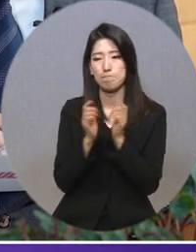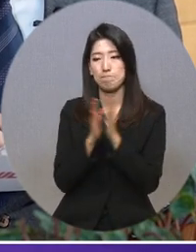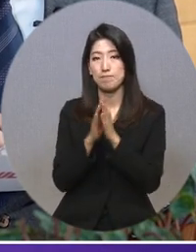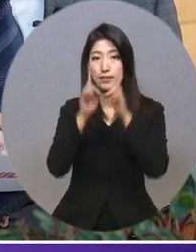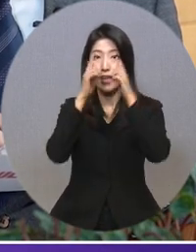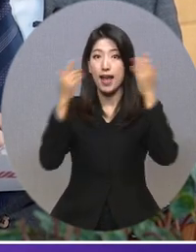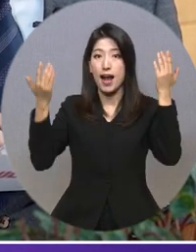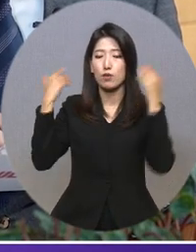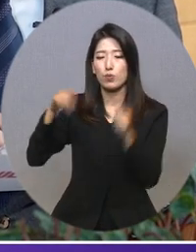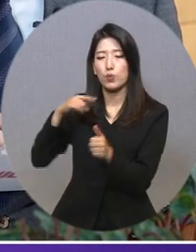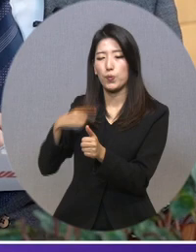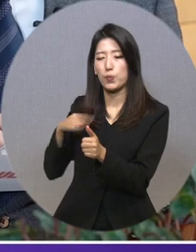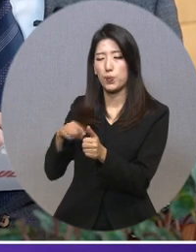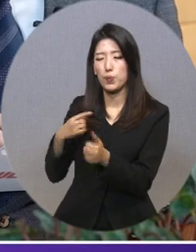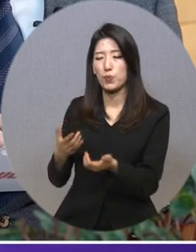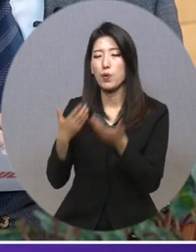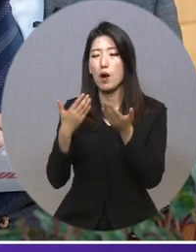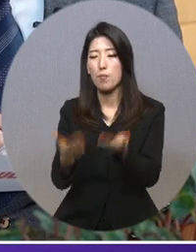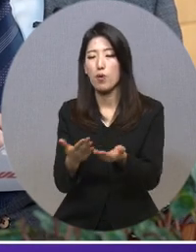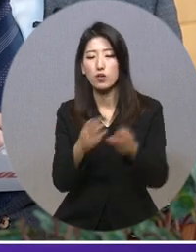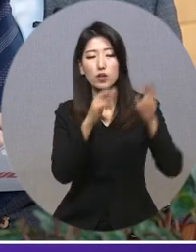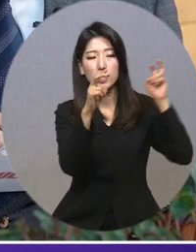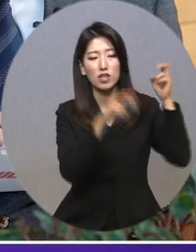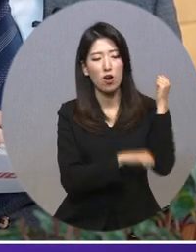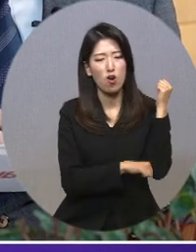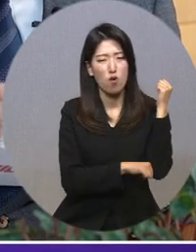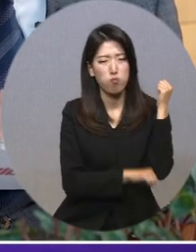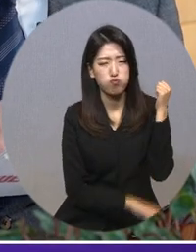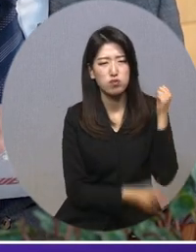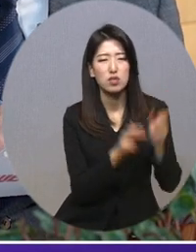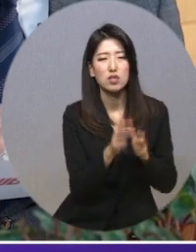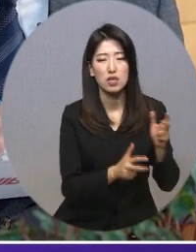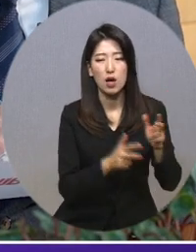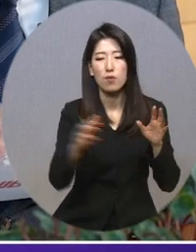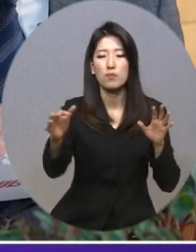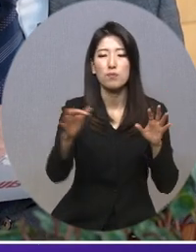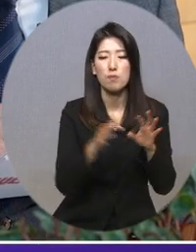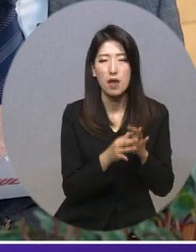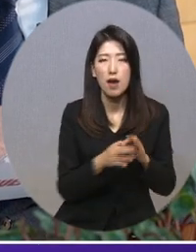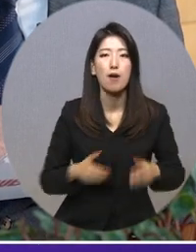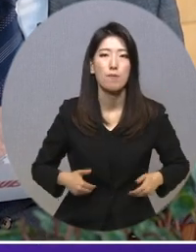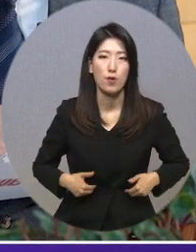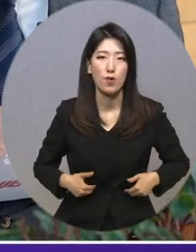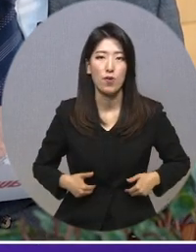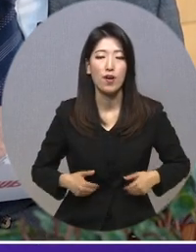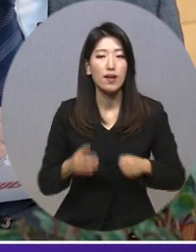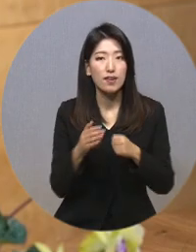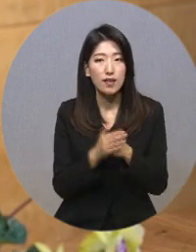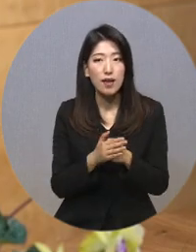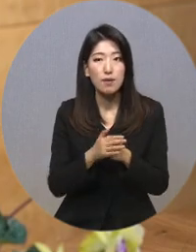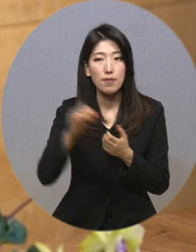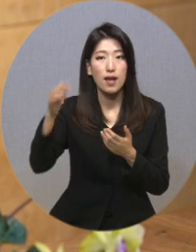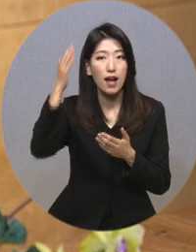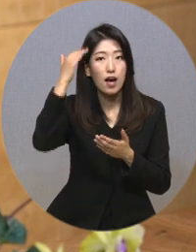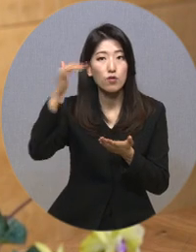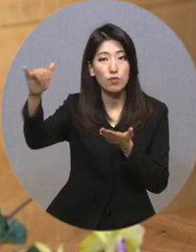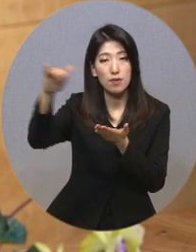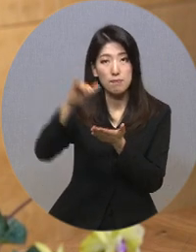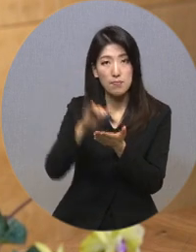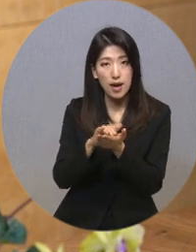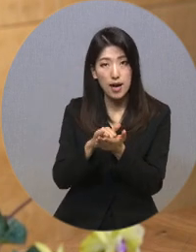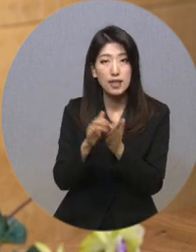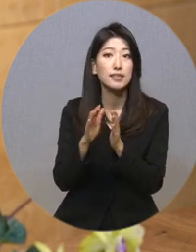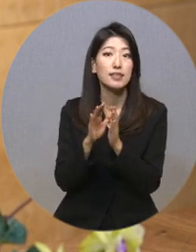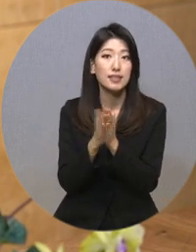다음에 그리로 취업시키는 그래서 E7 비자가 나옵니다. 뭐 모든 대학이 다 허락한 건 아니고요. 저희 군장대학을